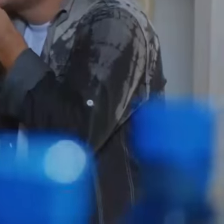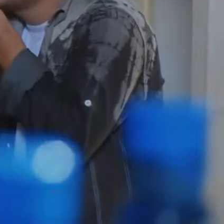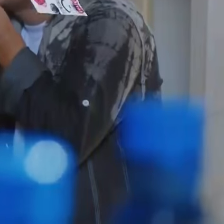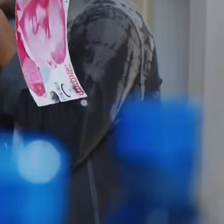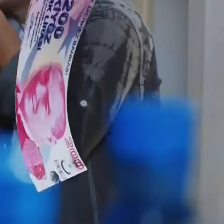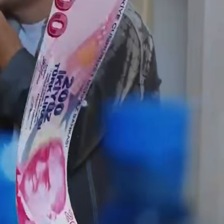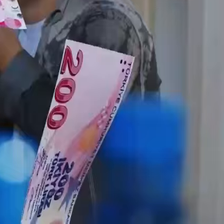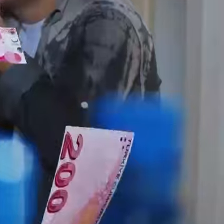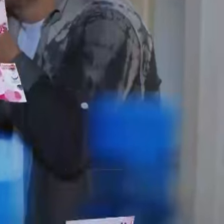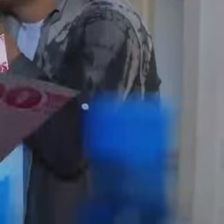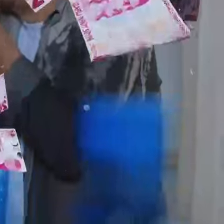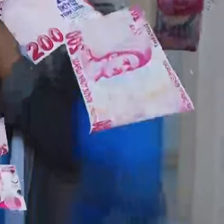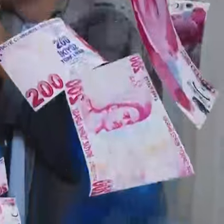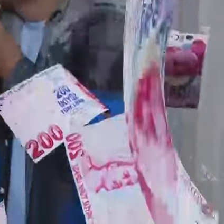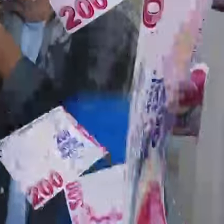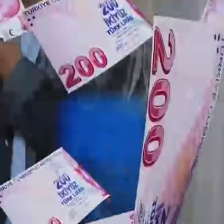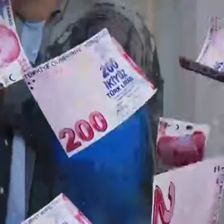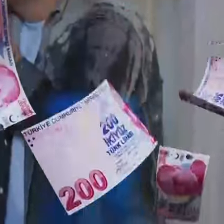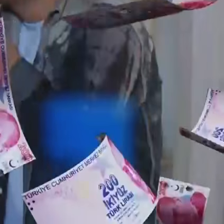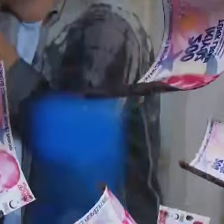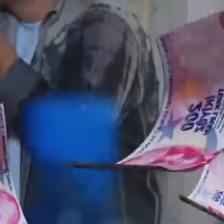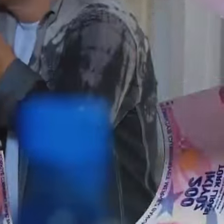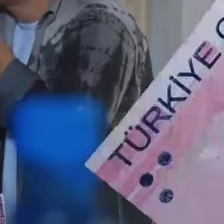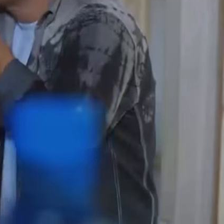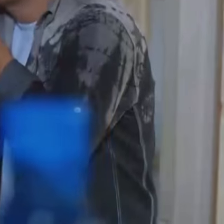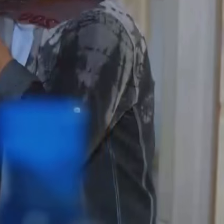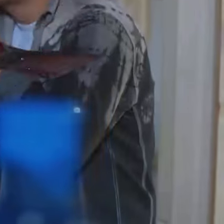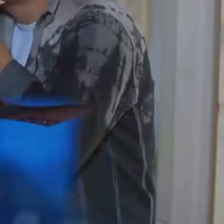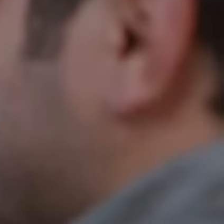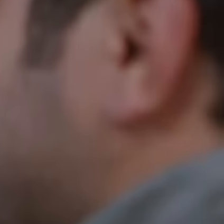Havadan 200'lük sanal banknotlar yağıyor.